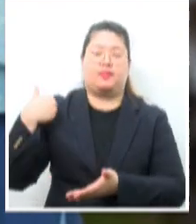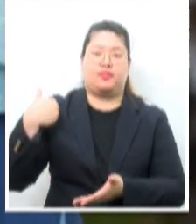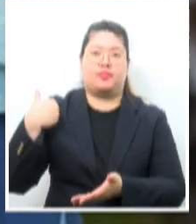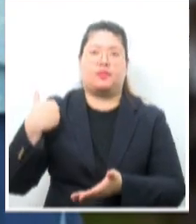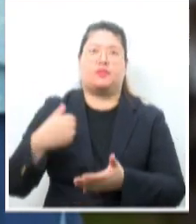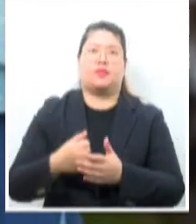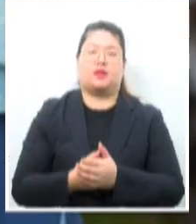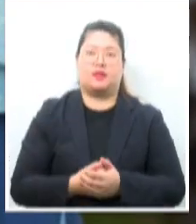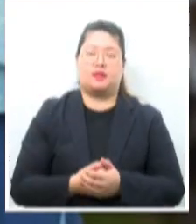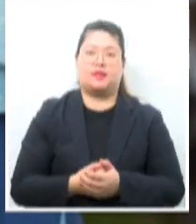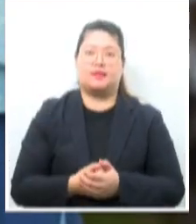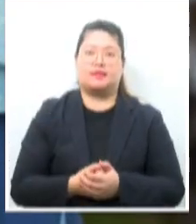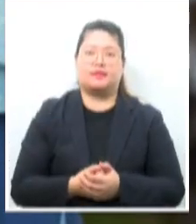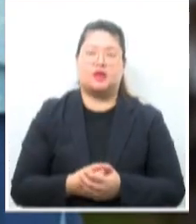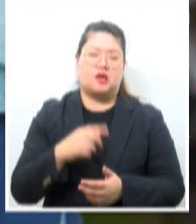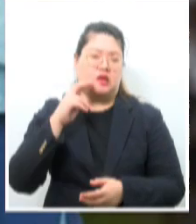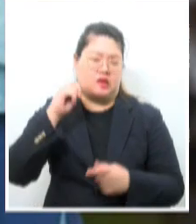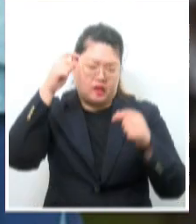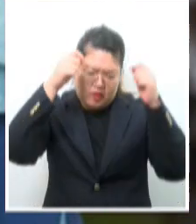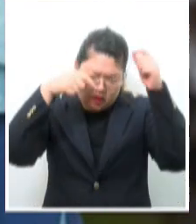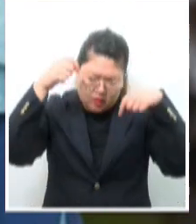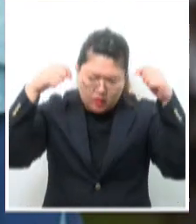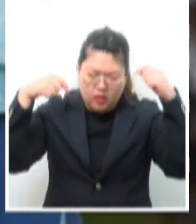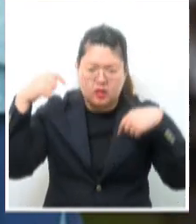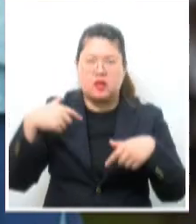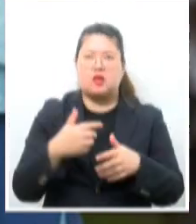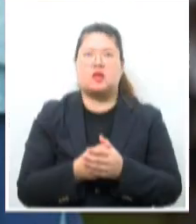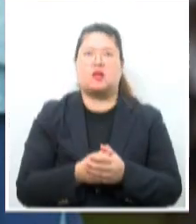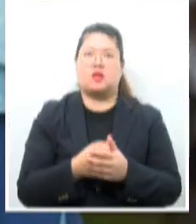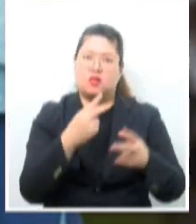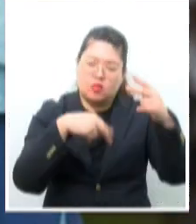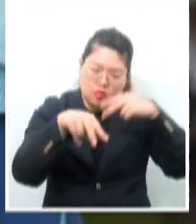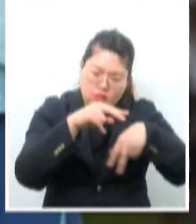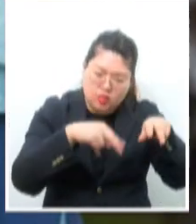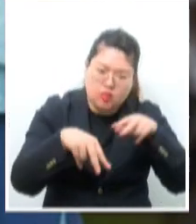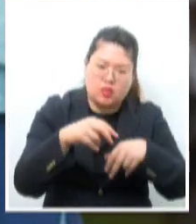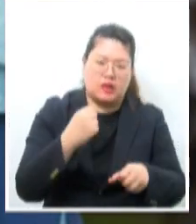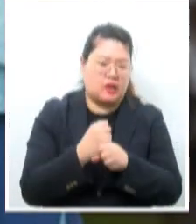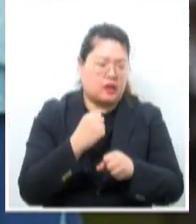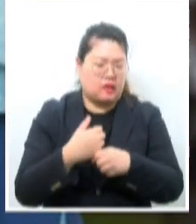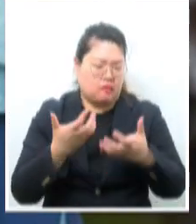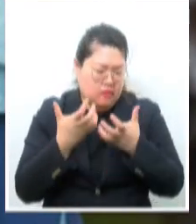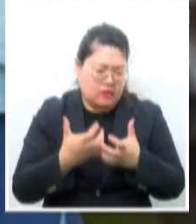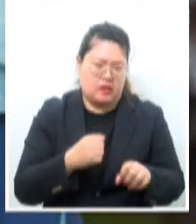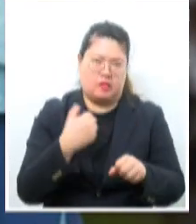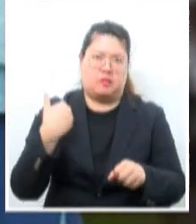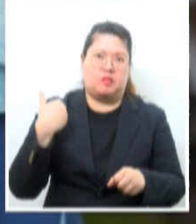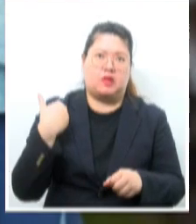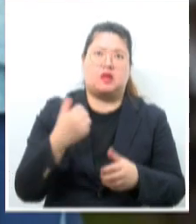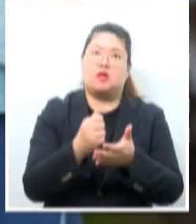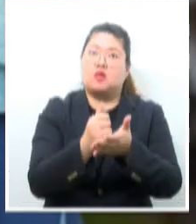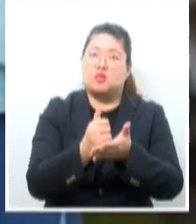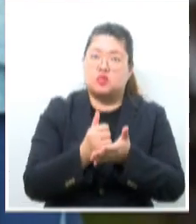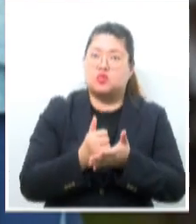ระเสโทที่หยาดหยดราดรดหย่อมหญ้าที่แห้งแล้งได้ฟื้นคืนความเขียวขจีอีก